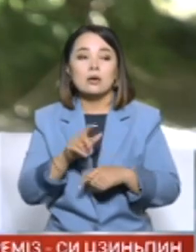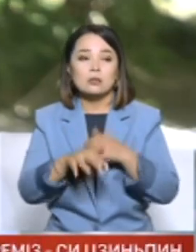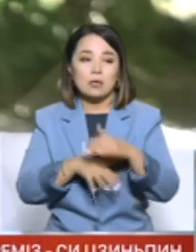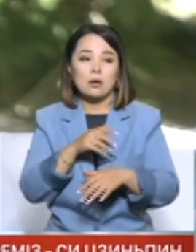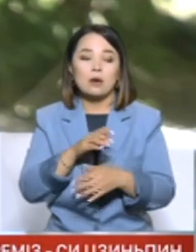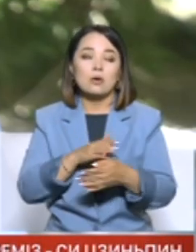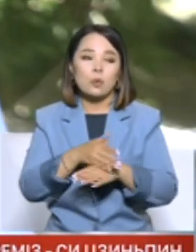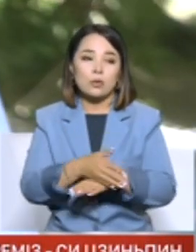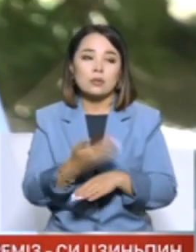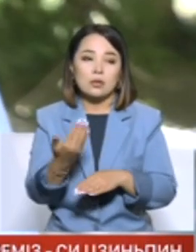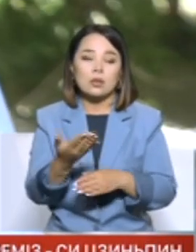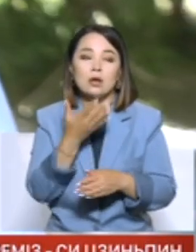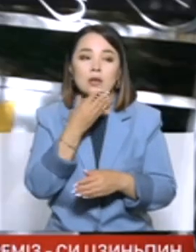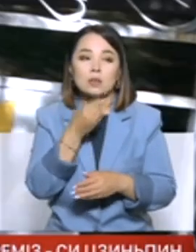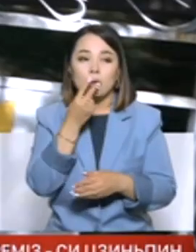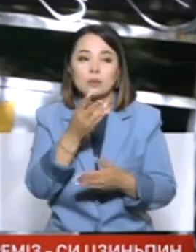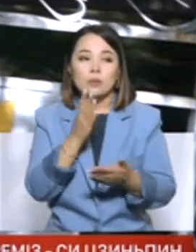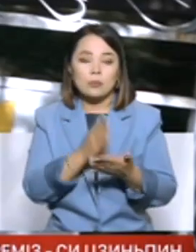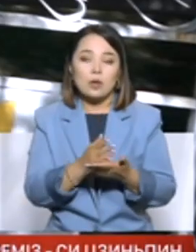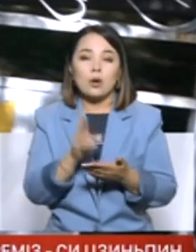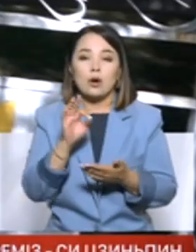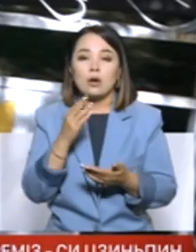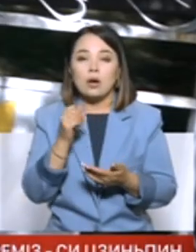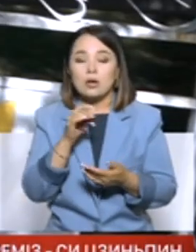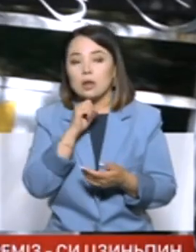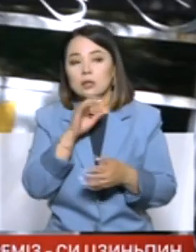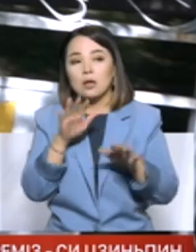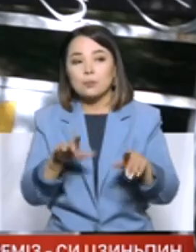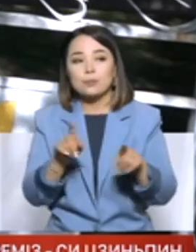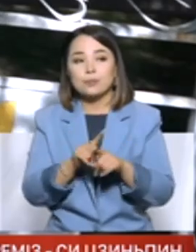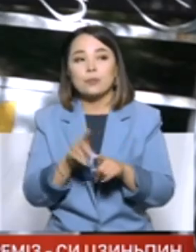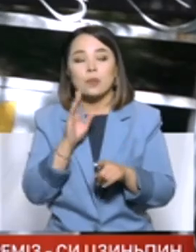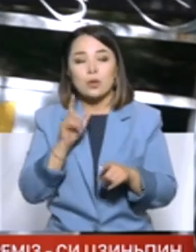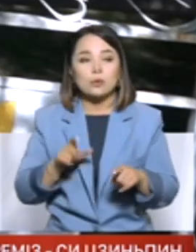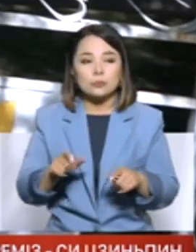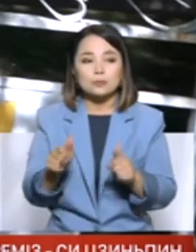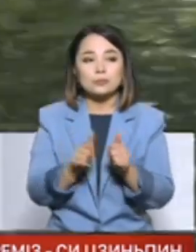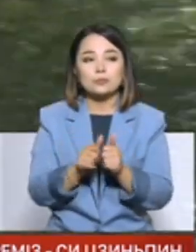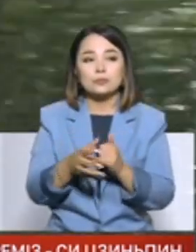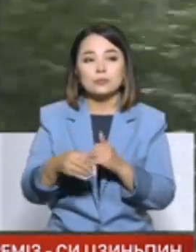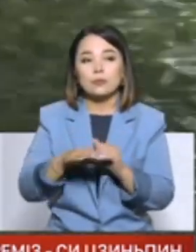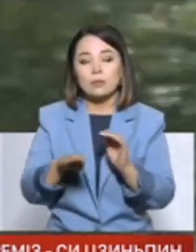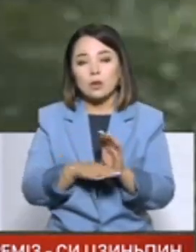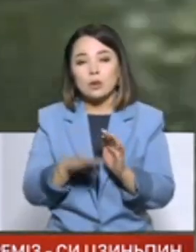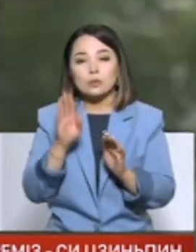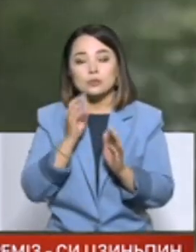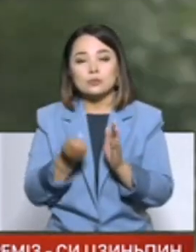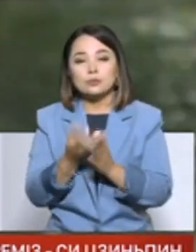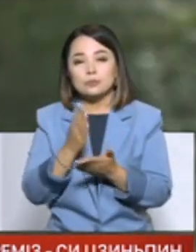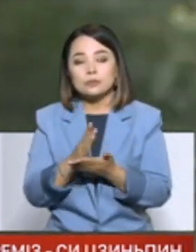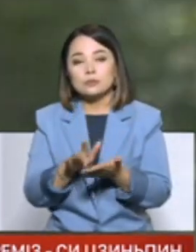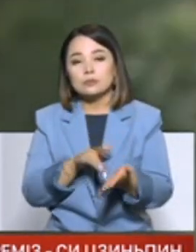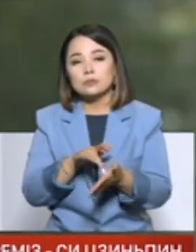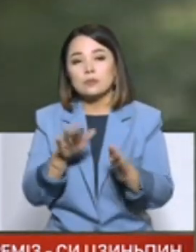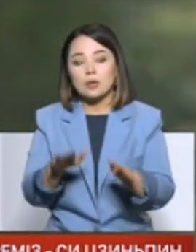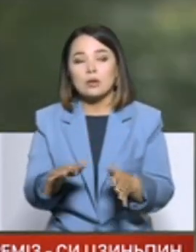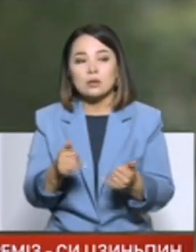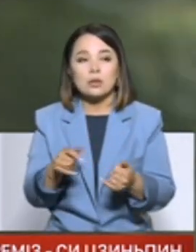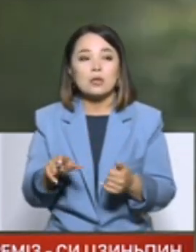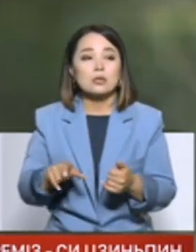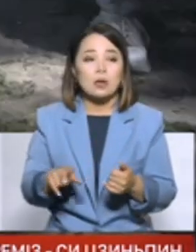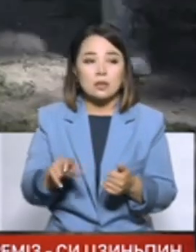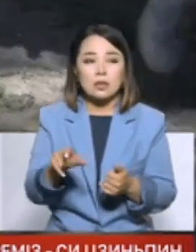өте әдемі көрінеді. Қошқарата өзені қала ортасындағы жер астынан бастаулатын бұлақ суы, шаһарды қақ жарып ағатын